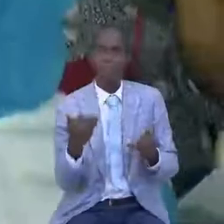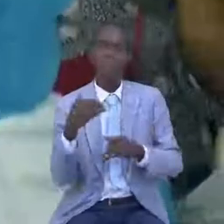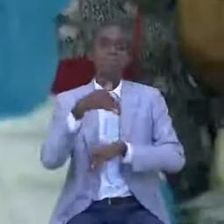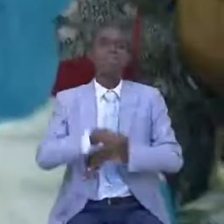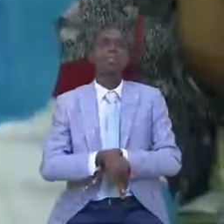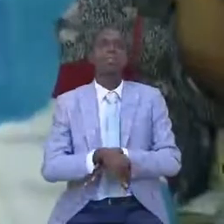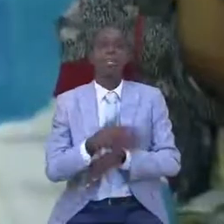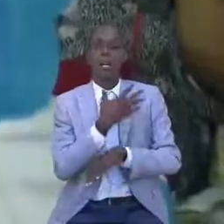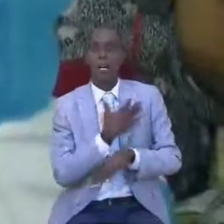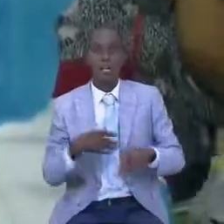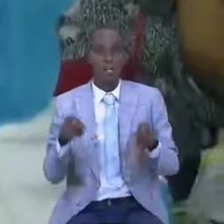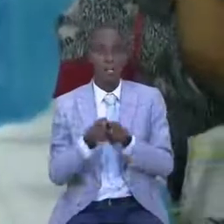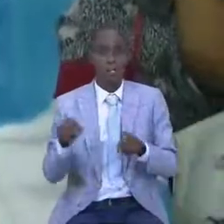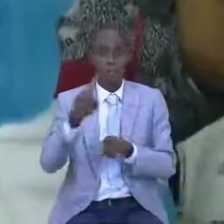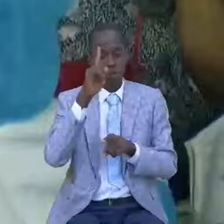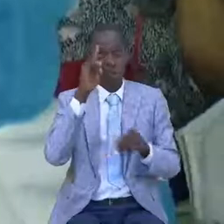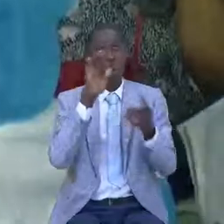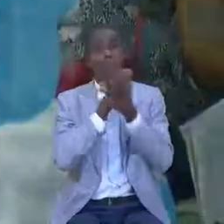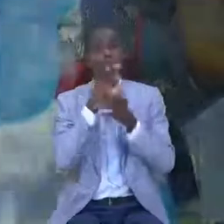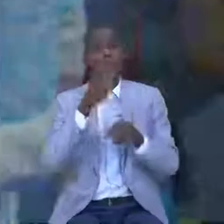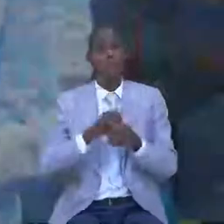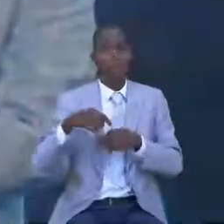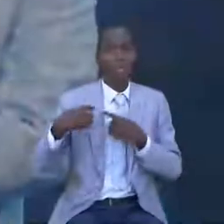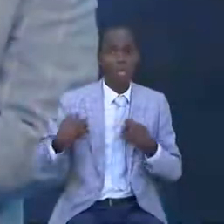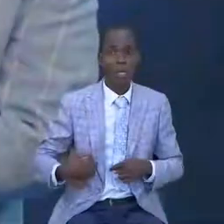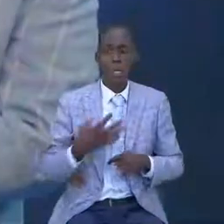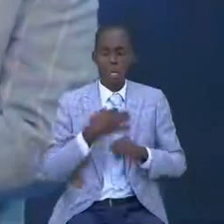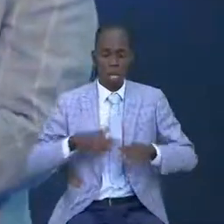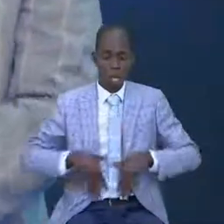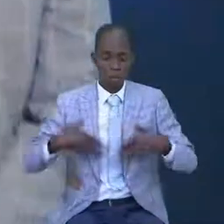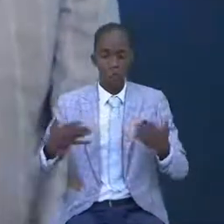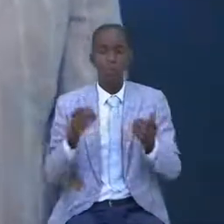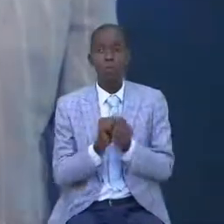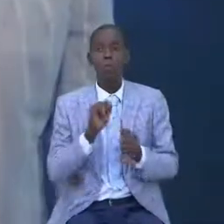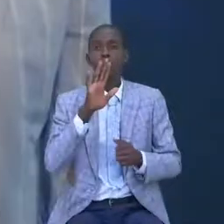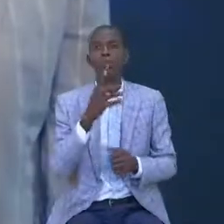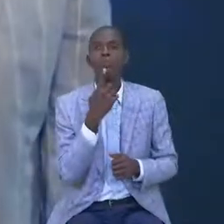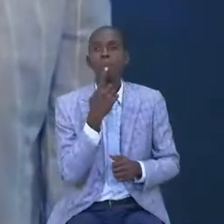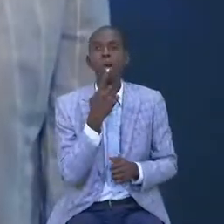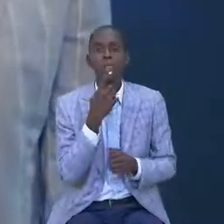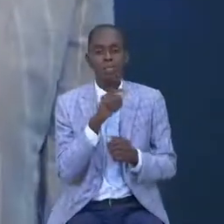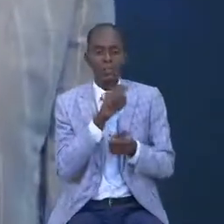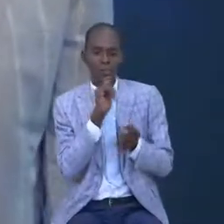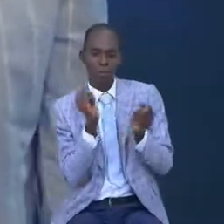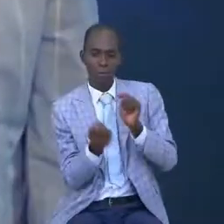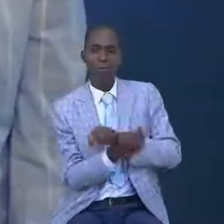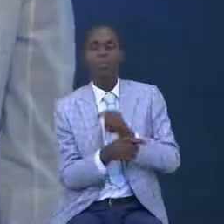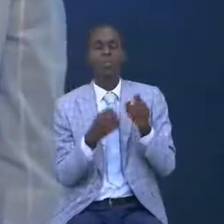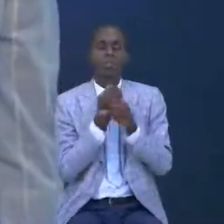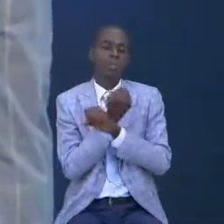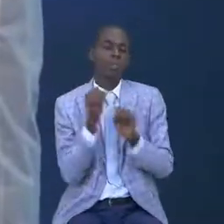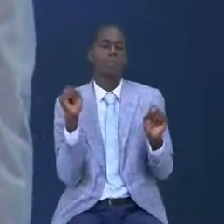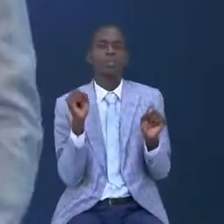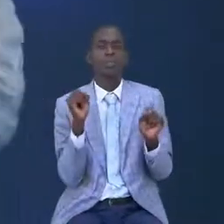là? Votre salut est ici ce soir. Et comme vous croyez dans votre cœur et que vous confessez de